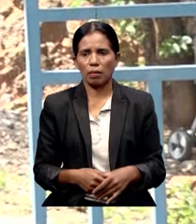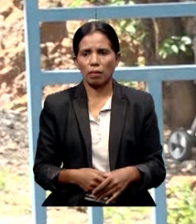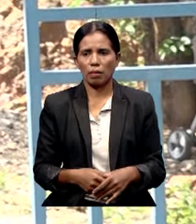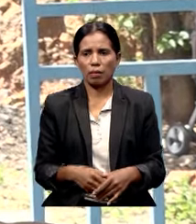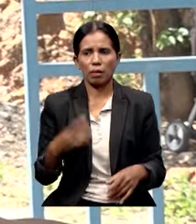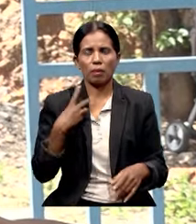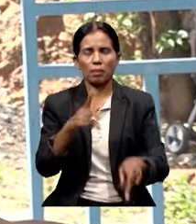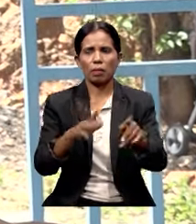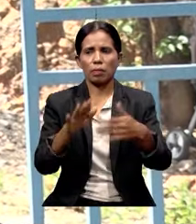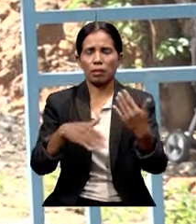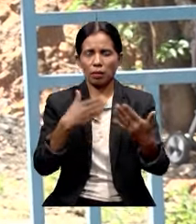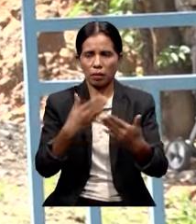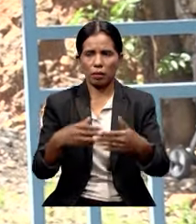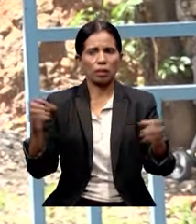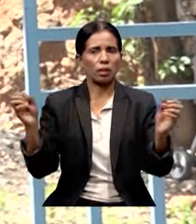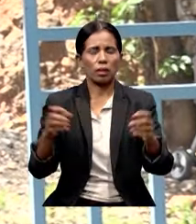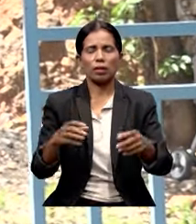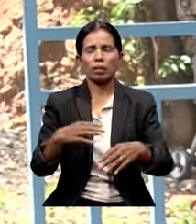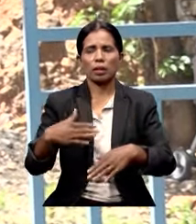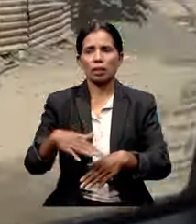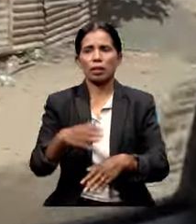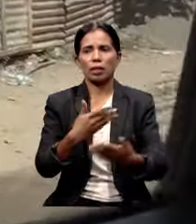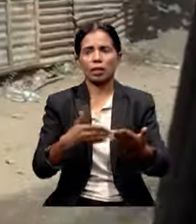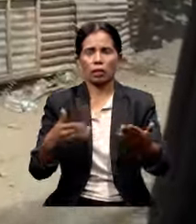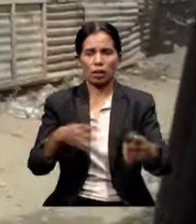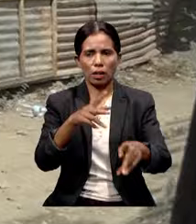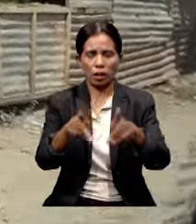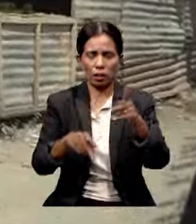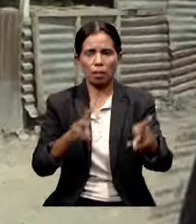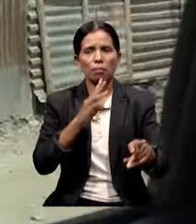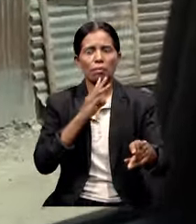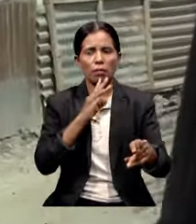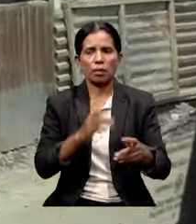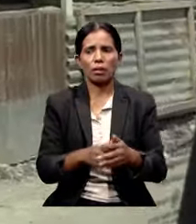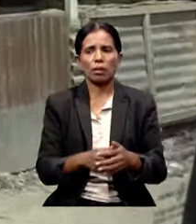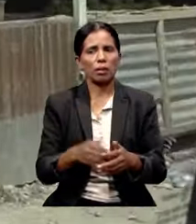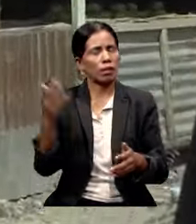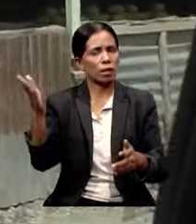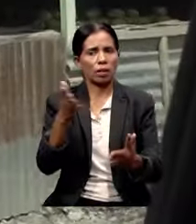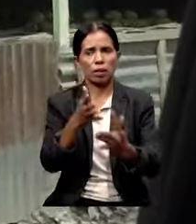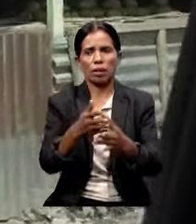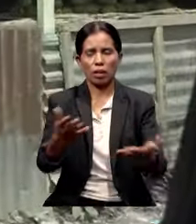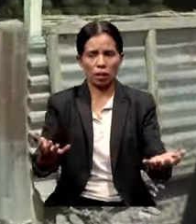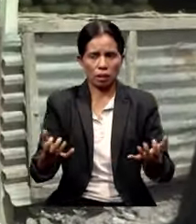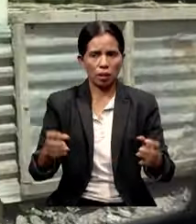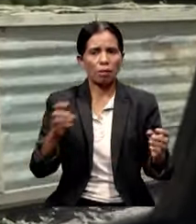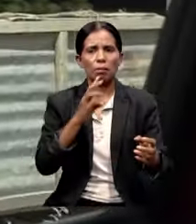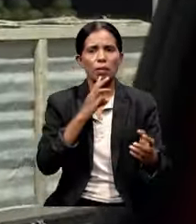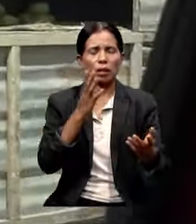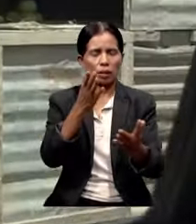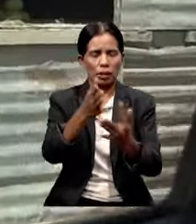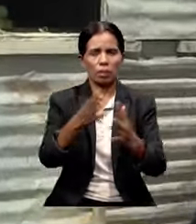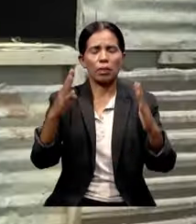ami komunidade sentro ene ne laos ikan mai be sasan ho ema maki iha belaran tira kraik ne hakar galakoi be tinggi tama uma